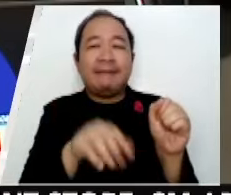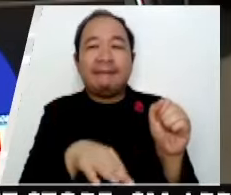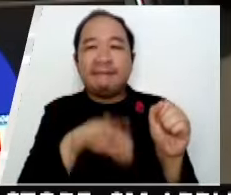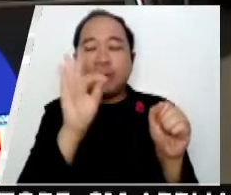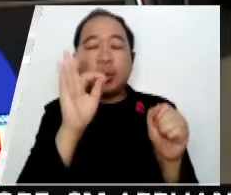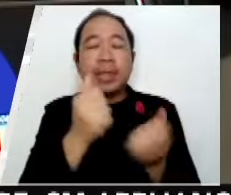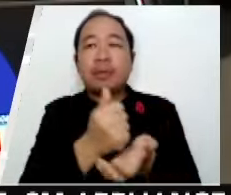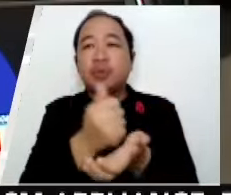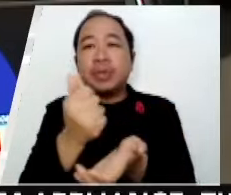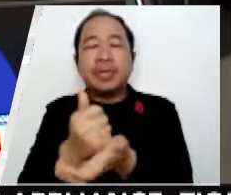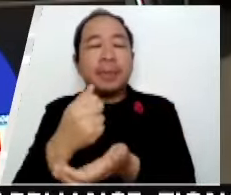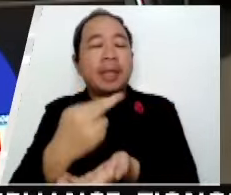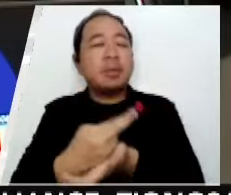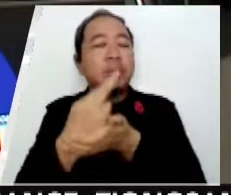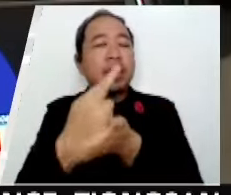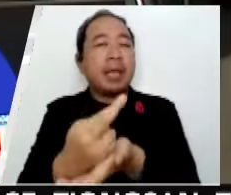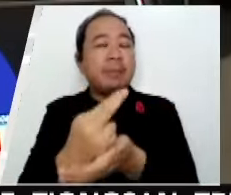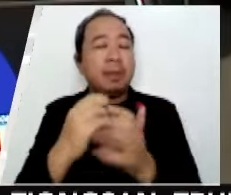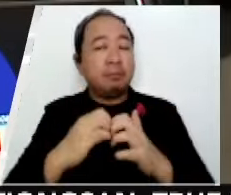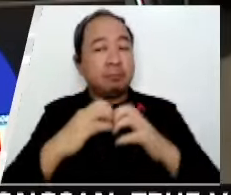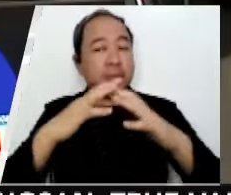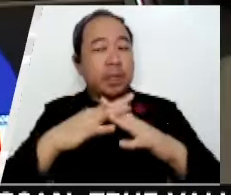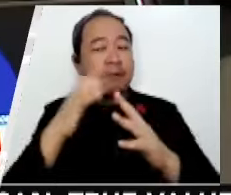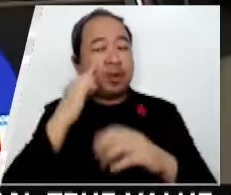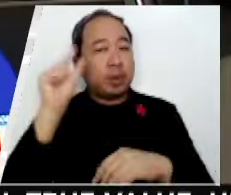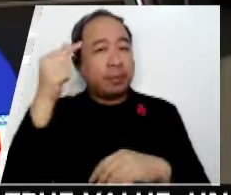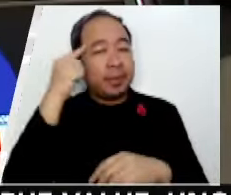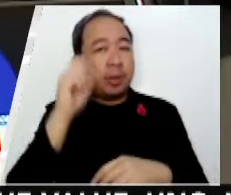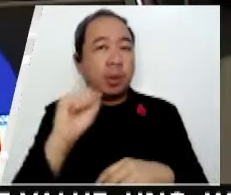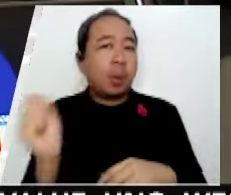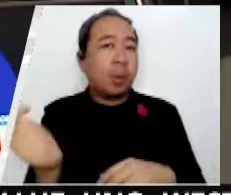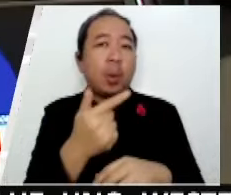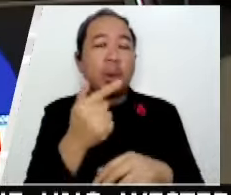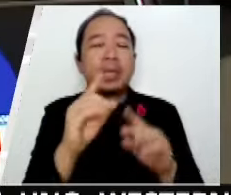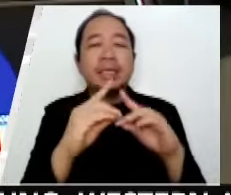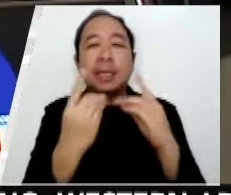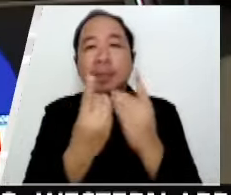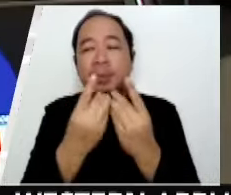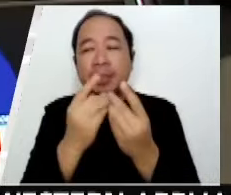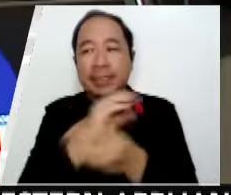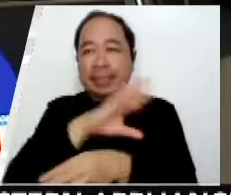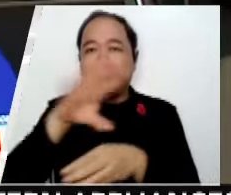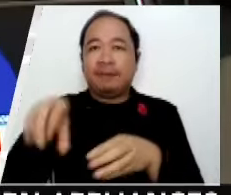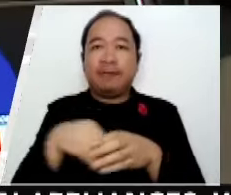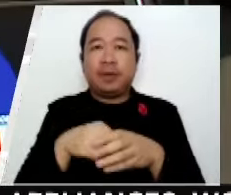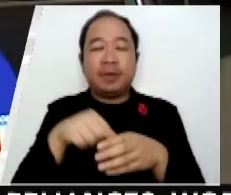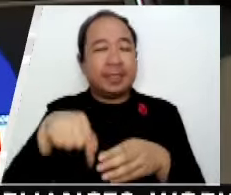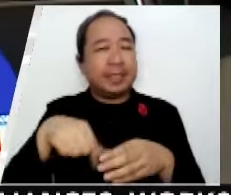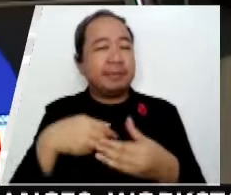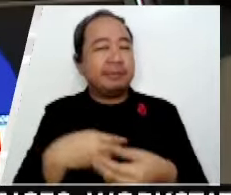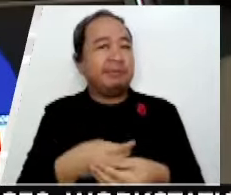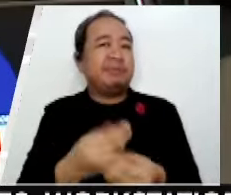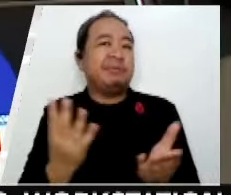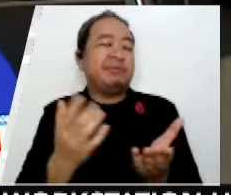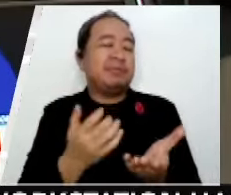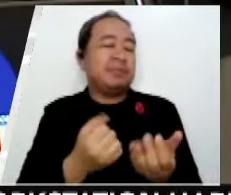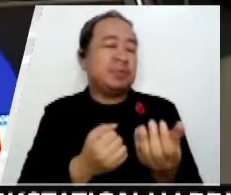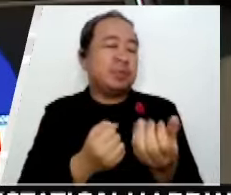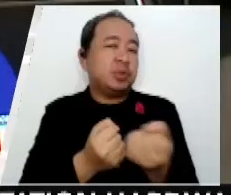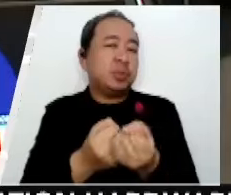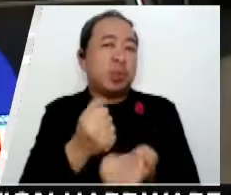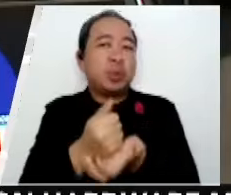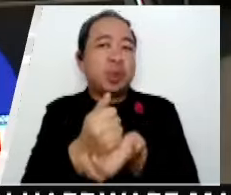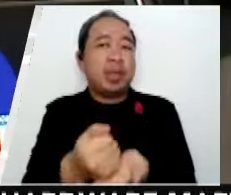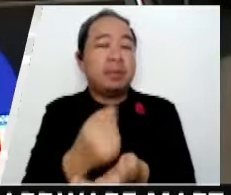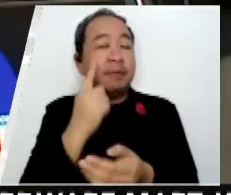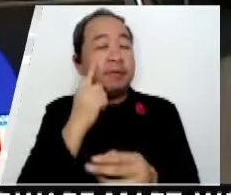rehabilitation ng gobyerno at lahat ng mga otoridad na sangkot o kabilang dito sa pagbibigay ng tulong sa ating mga